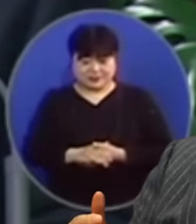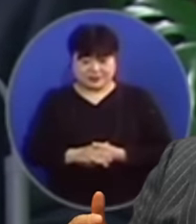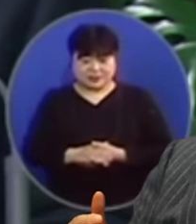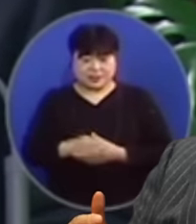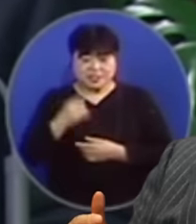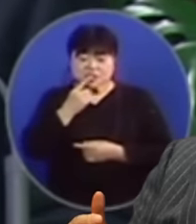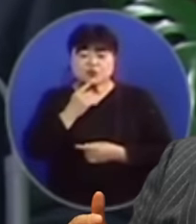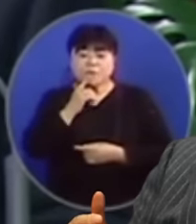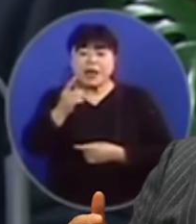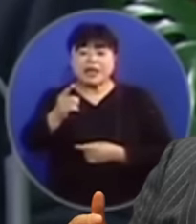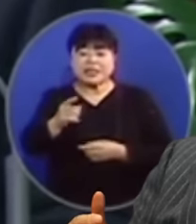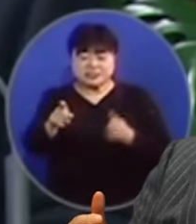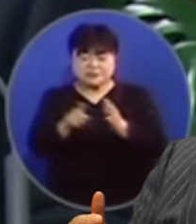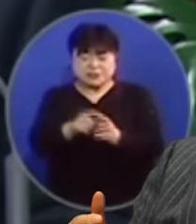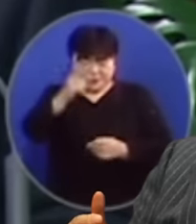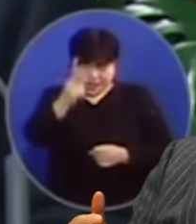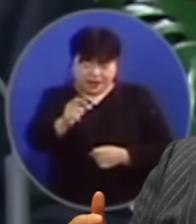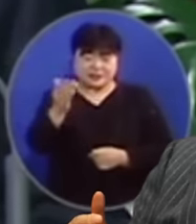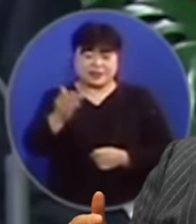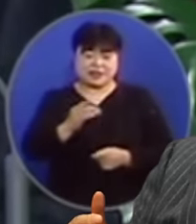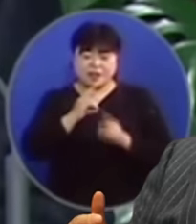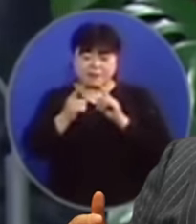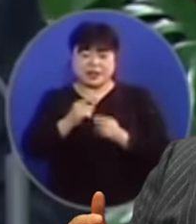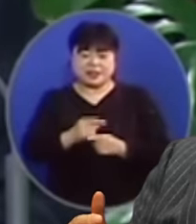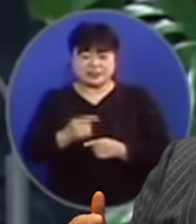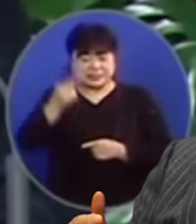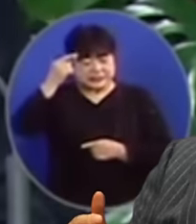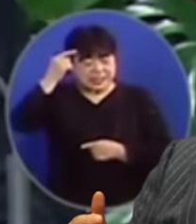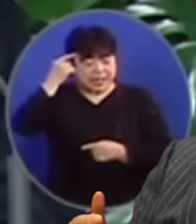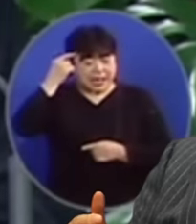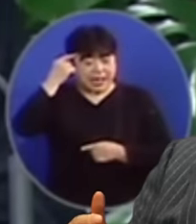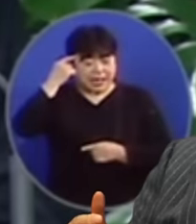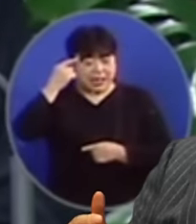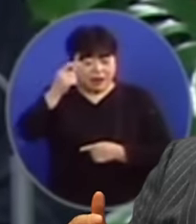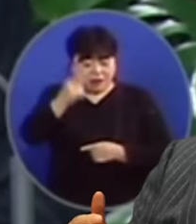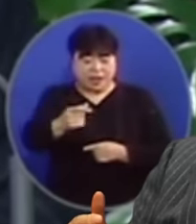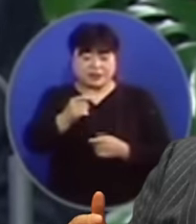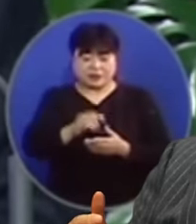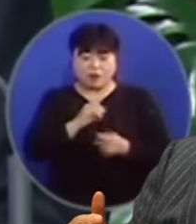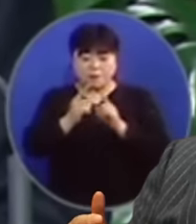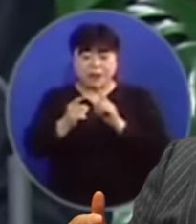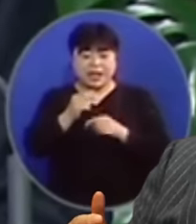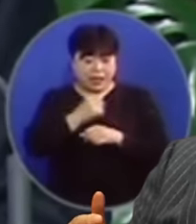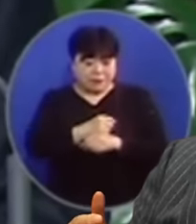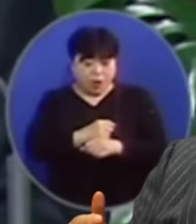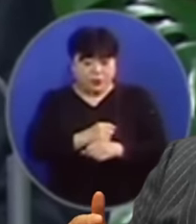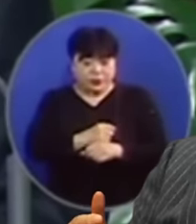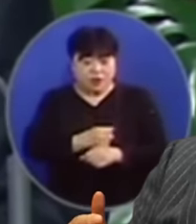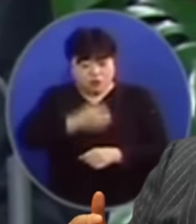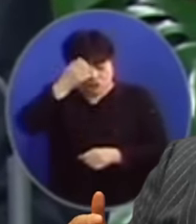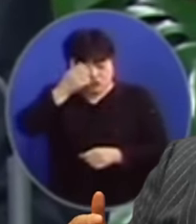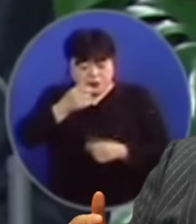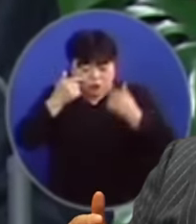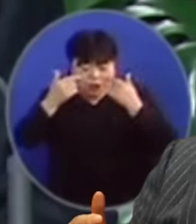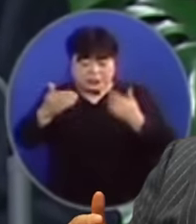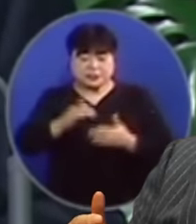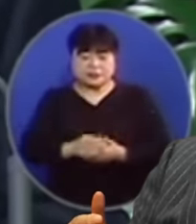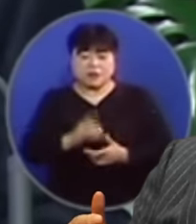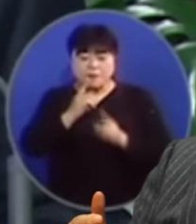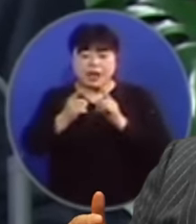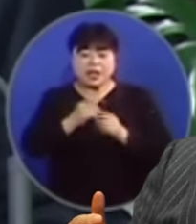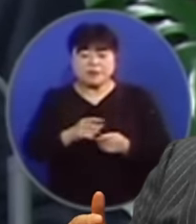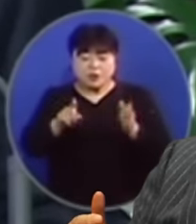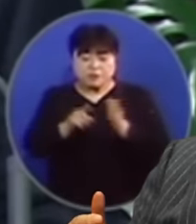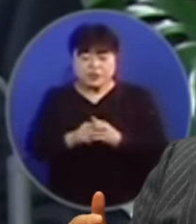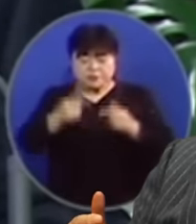말을 해야 믿음이 강해지는 것입니다. 말을 해야 생각이 굳건해지고, 말을 해야 꿈이 분명해지고, 말을 해야